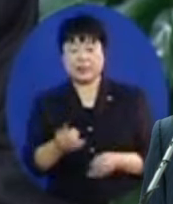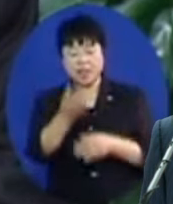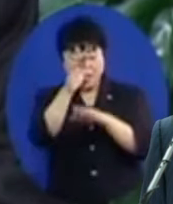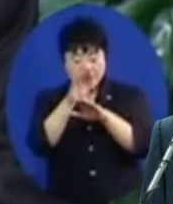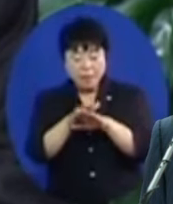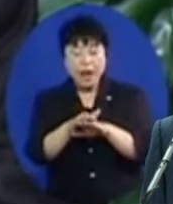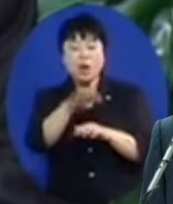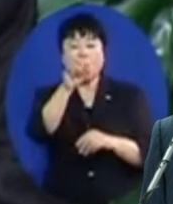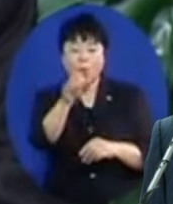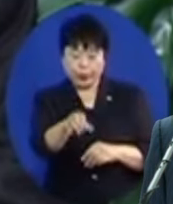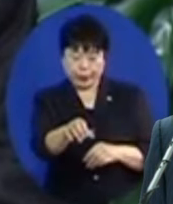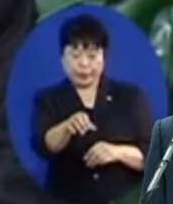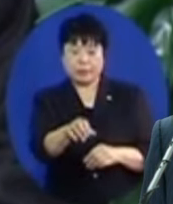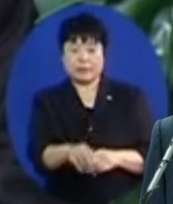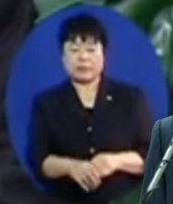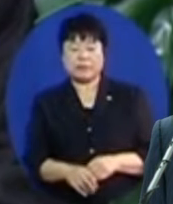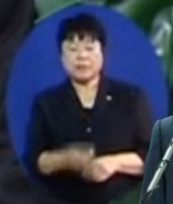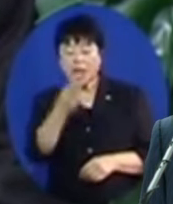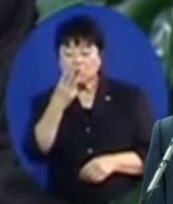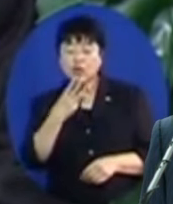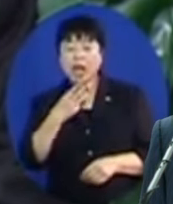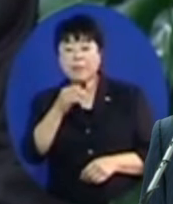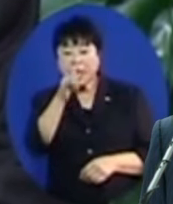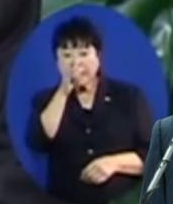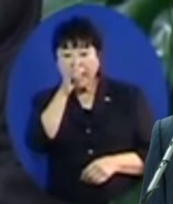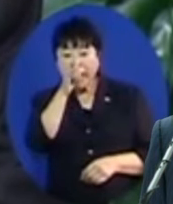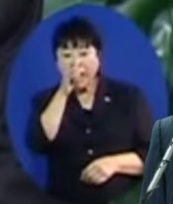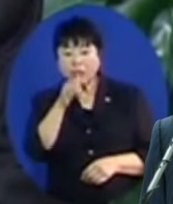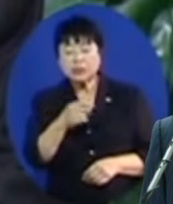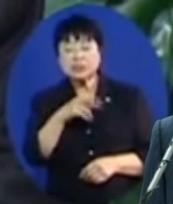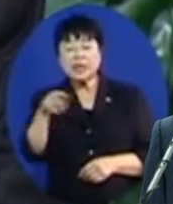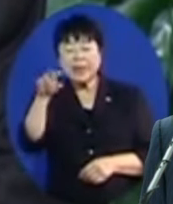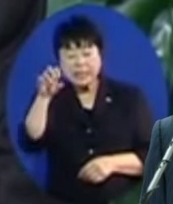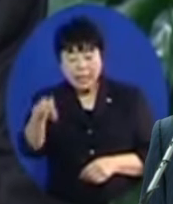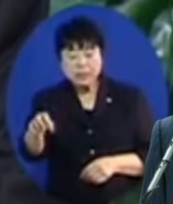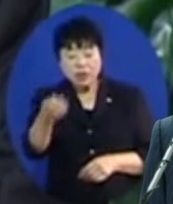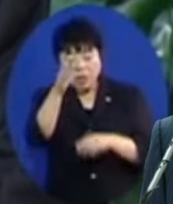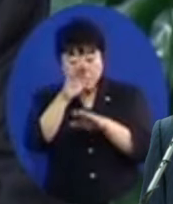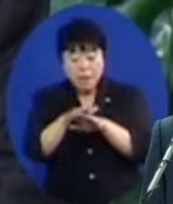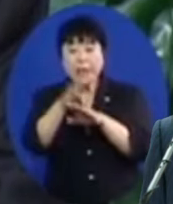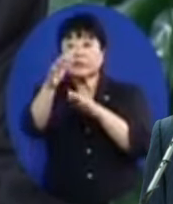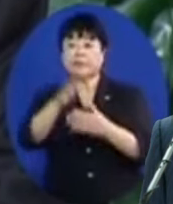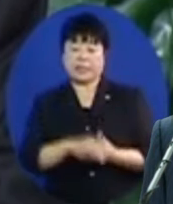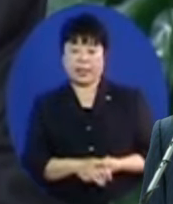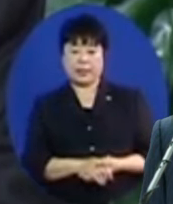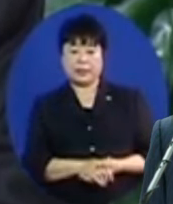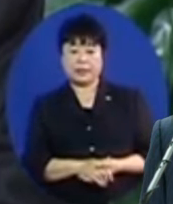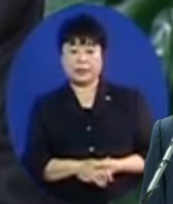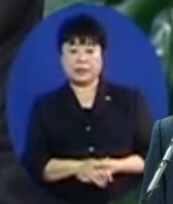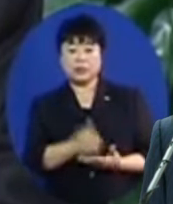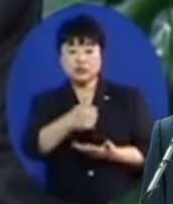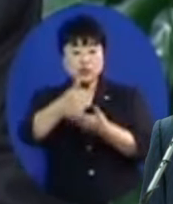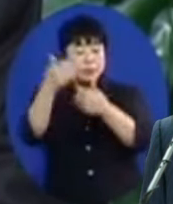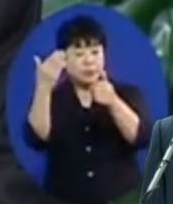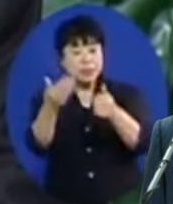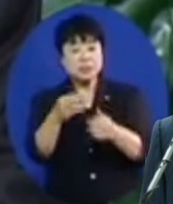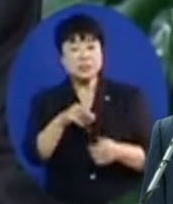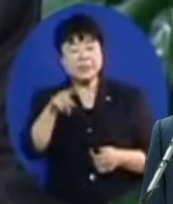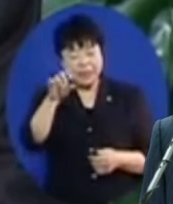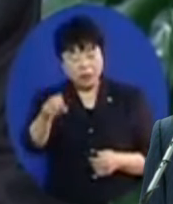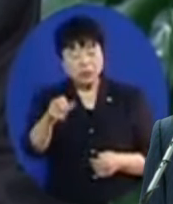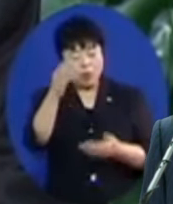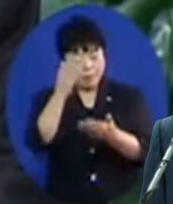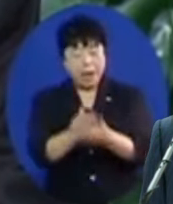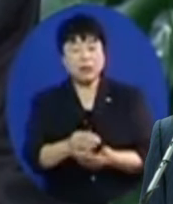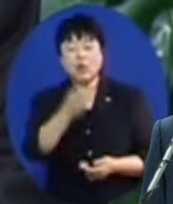예배할 처소가 예루살렘에 있다고 하는데 우리는 사마리아에서 예배를 드린다. 주님께서 사마리아에서도